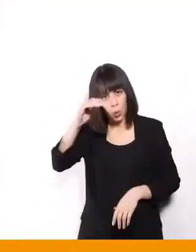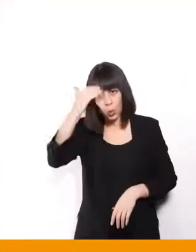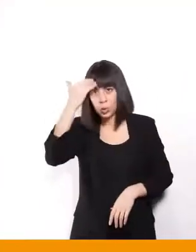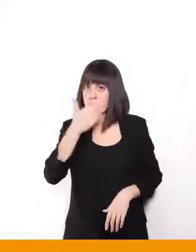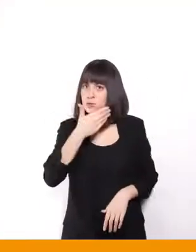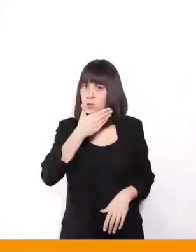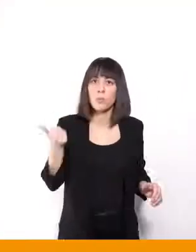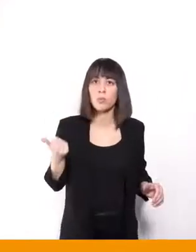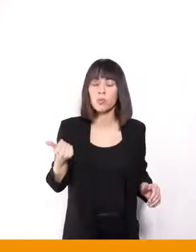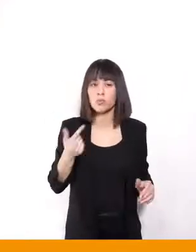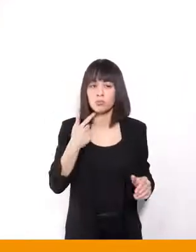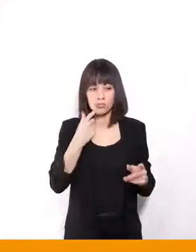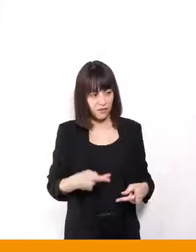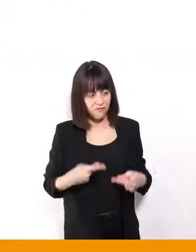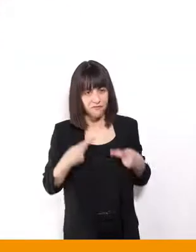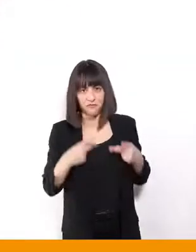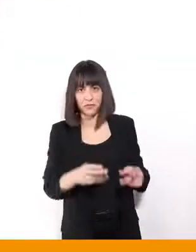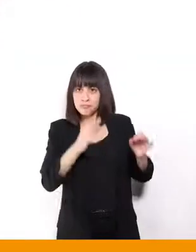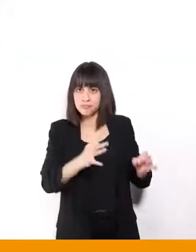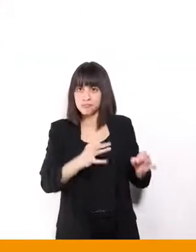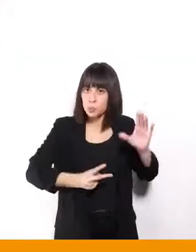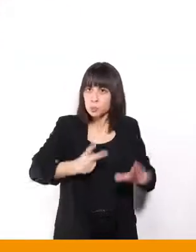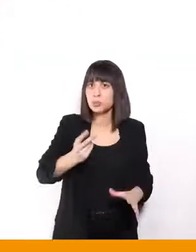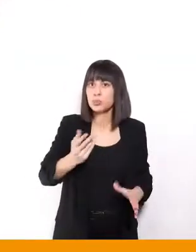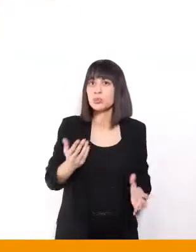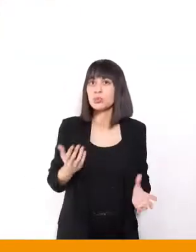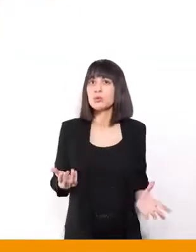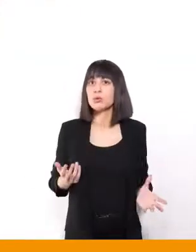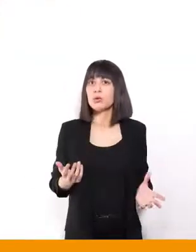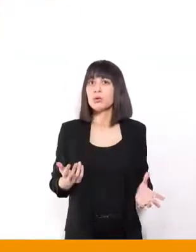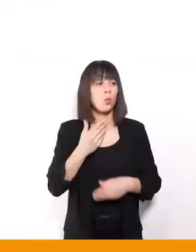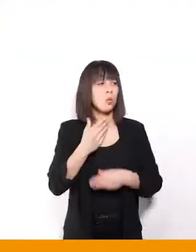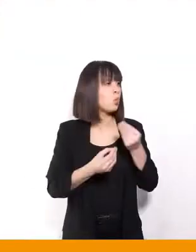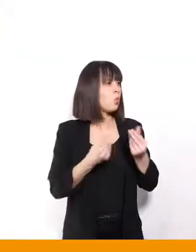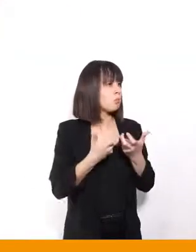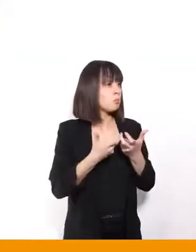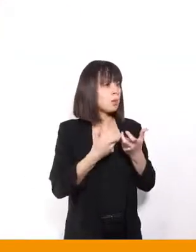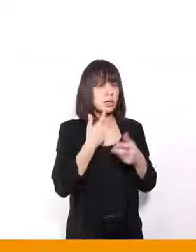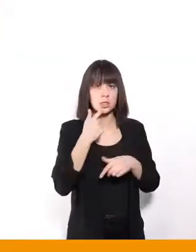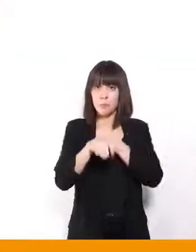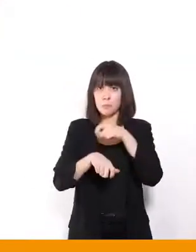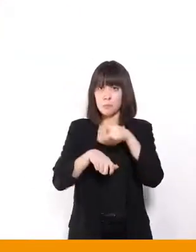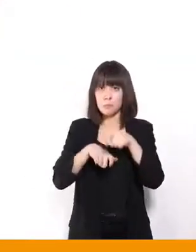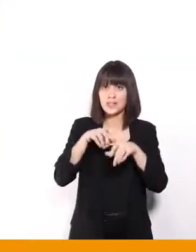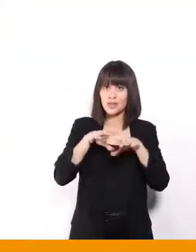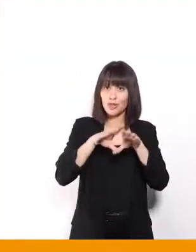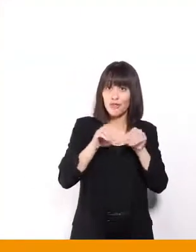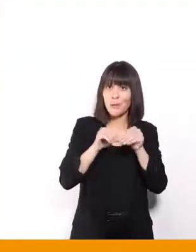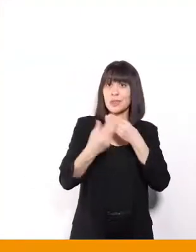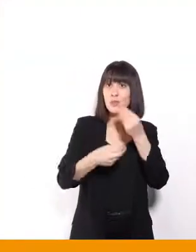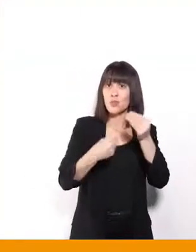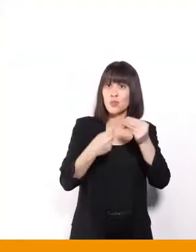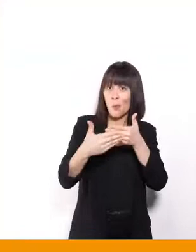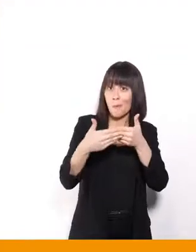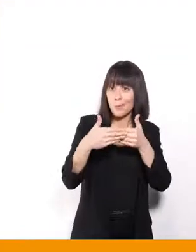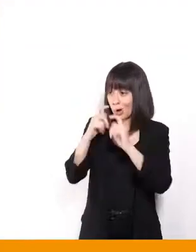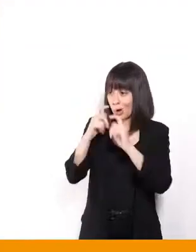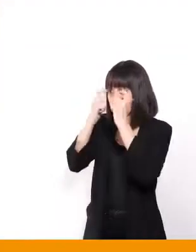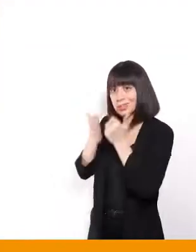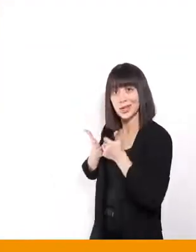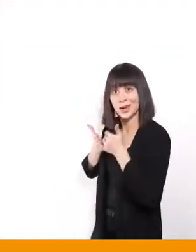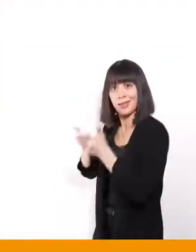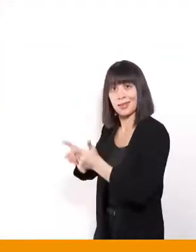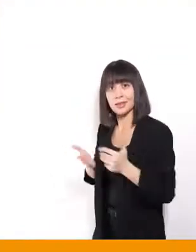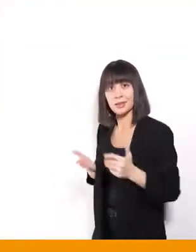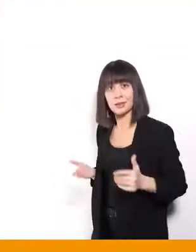décente, comme on pourrait parler aussi des personnes, des proches aidants. Bon, tout ça est dans le débat public, mais on